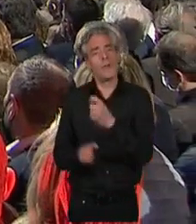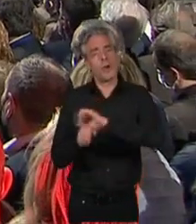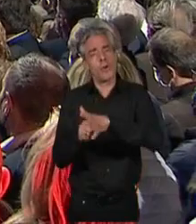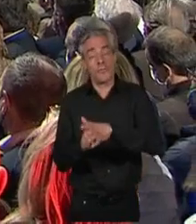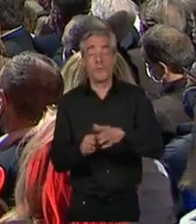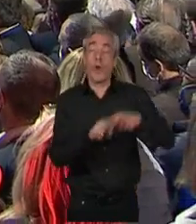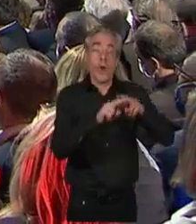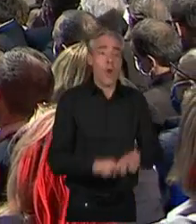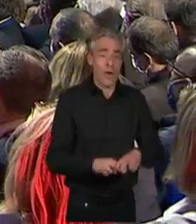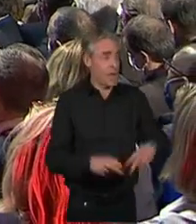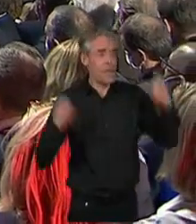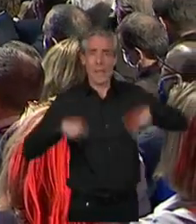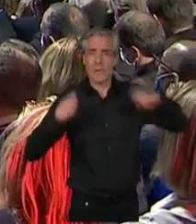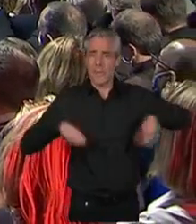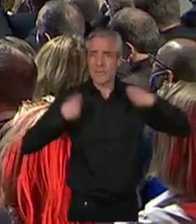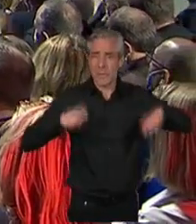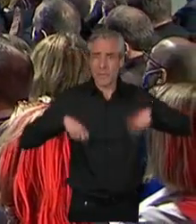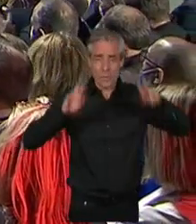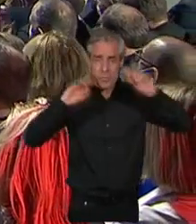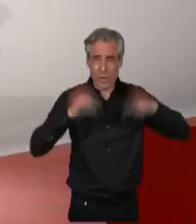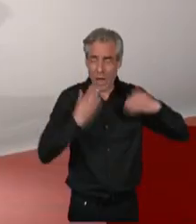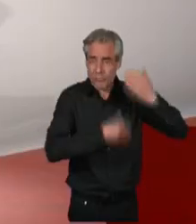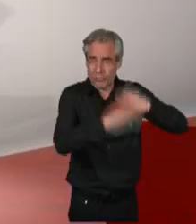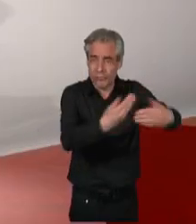le reste c'est de la fuite en avant.